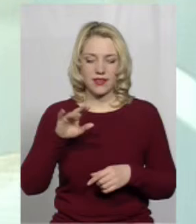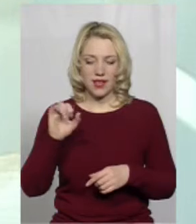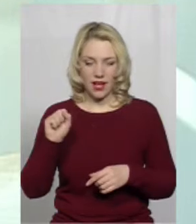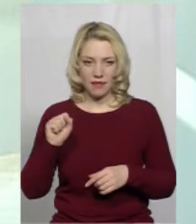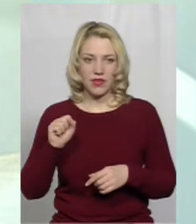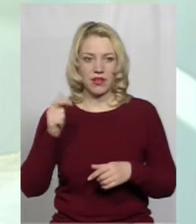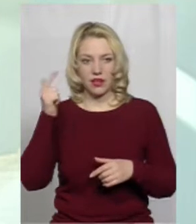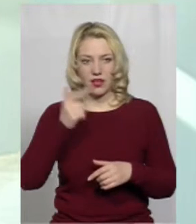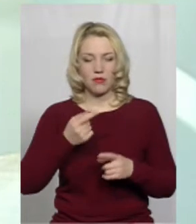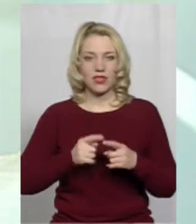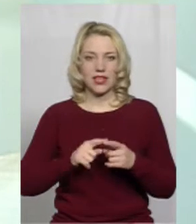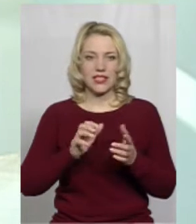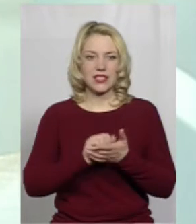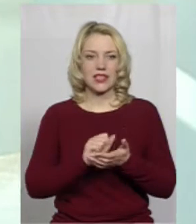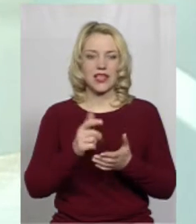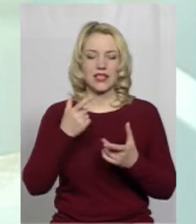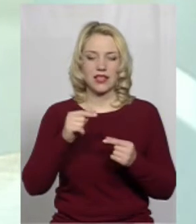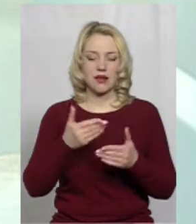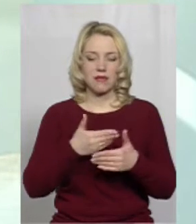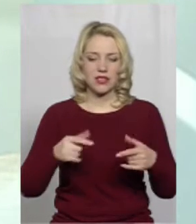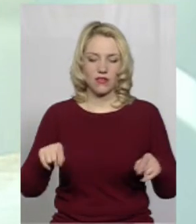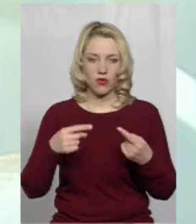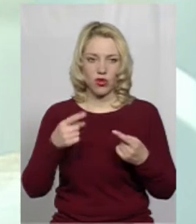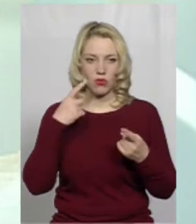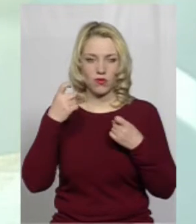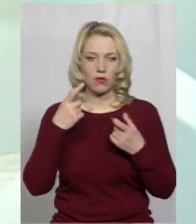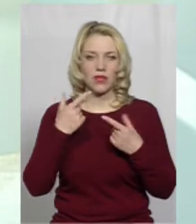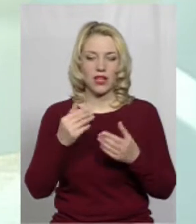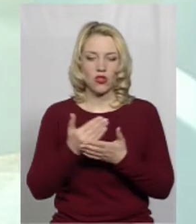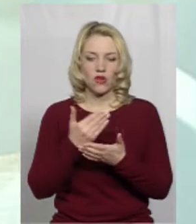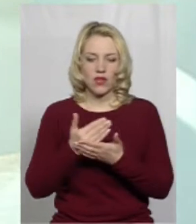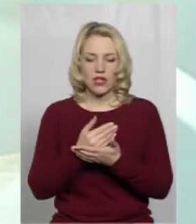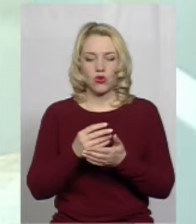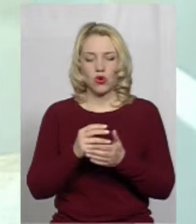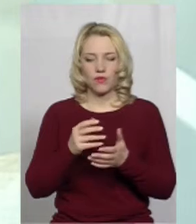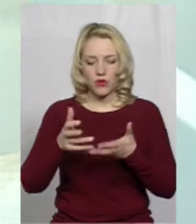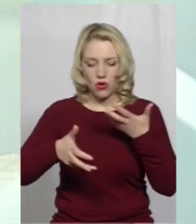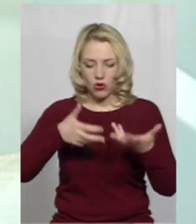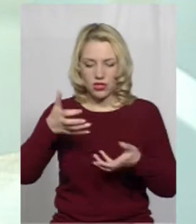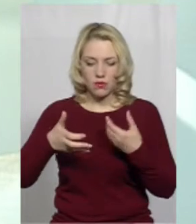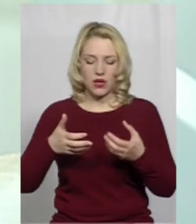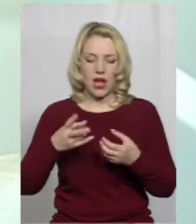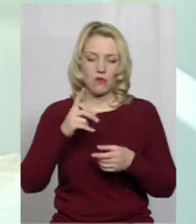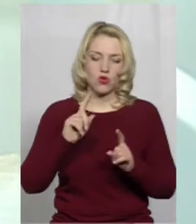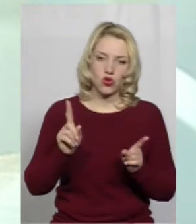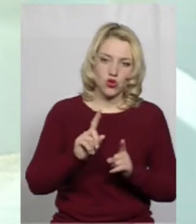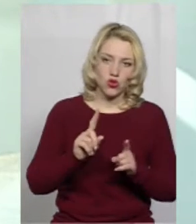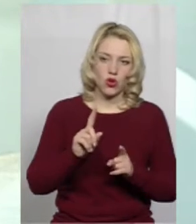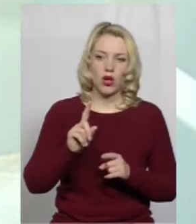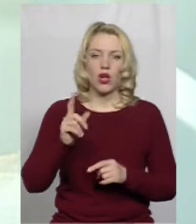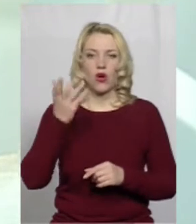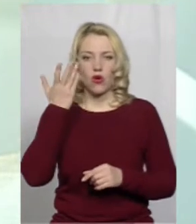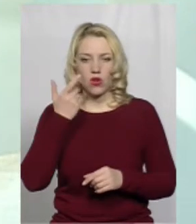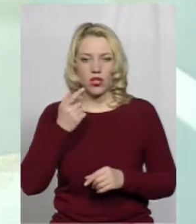якраз на те заняття, де ми створюємо інформацію, де ми новину розбираємо на складові, що, чому, коли,